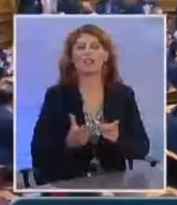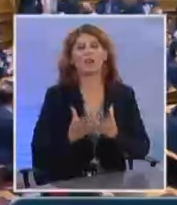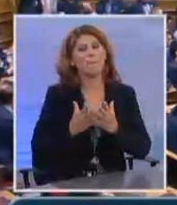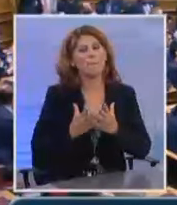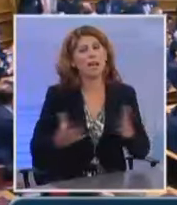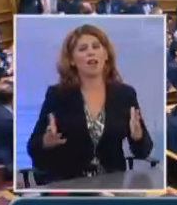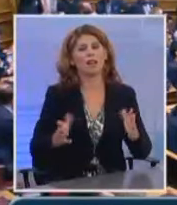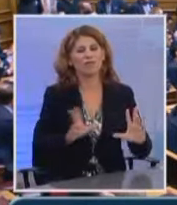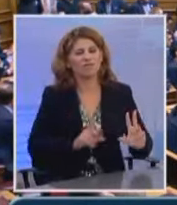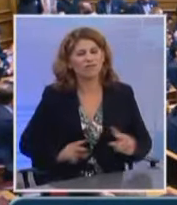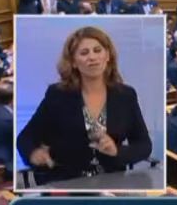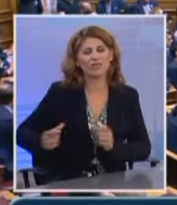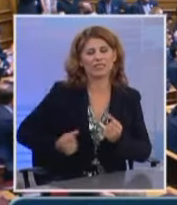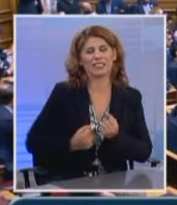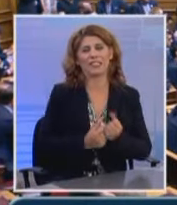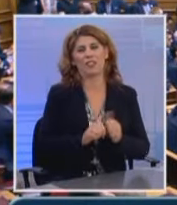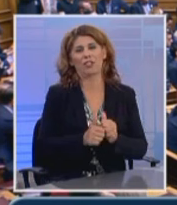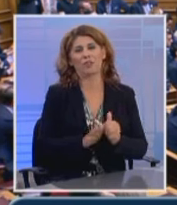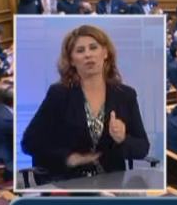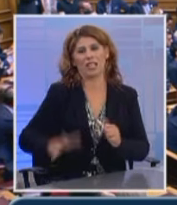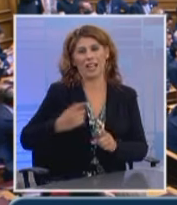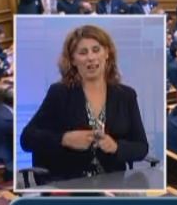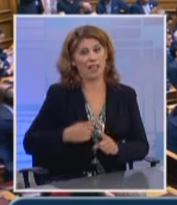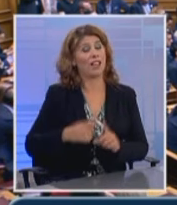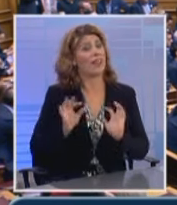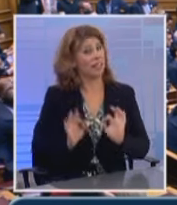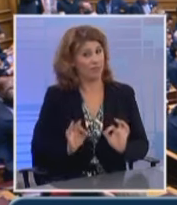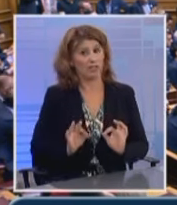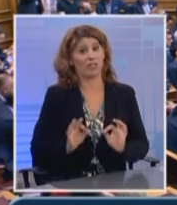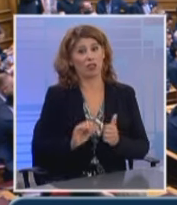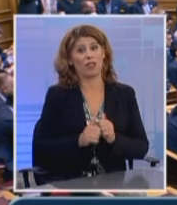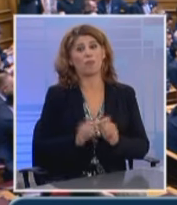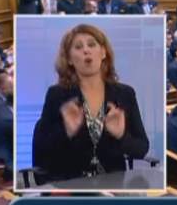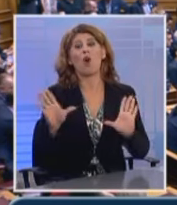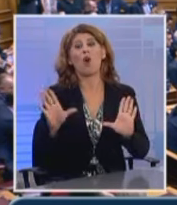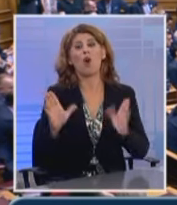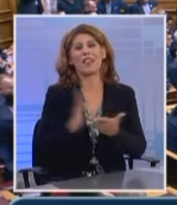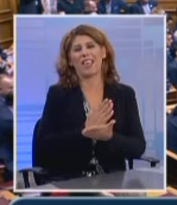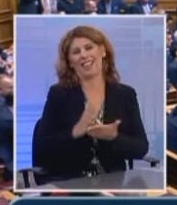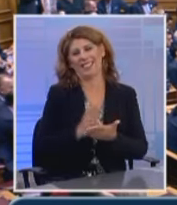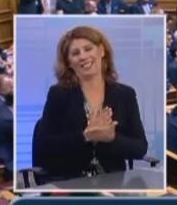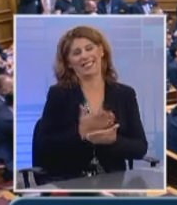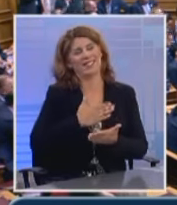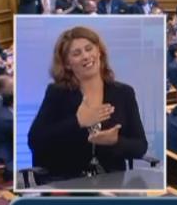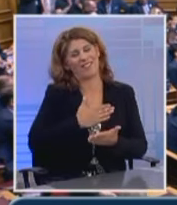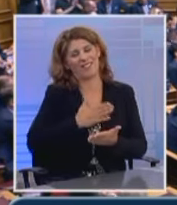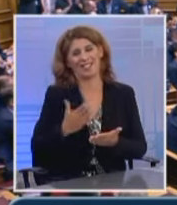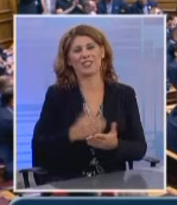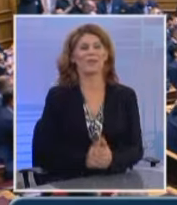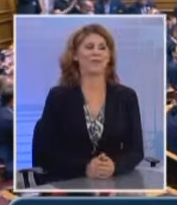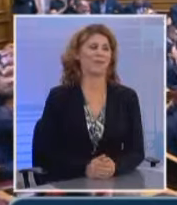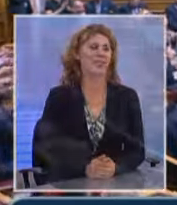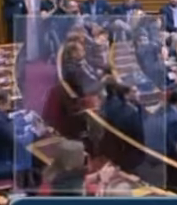μεγαλύτερη ολόπλευρη στήριξη του αθλητισμού στη χώρα μας και μάλιστα του αθλητισμού χωρίς διακρίσεις. Σας ευχαριστώ.